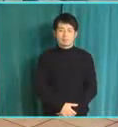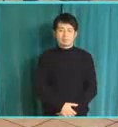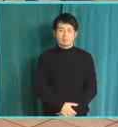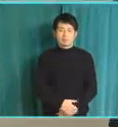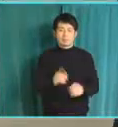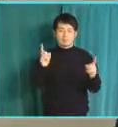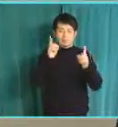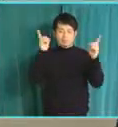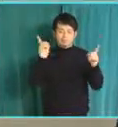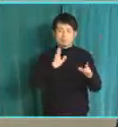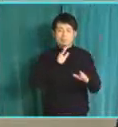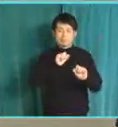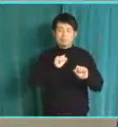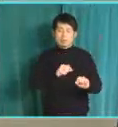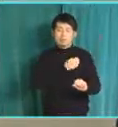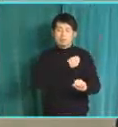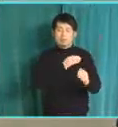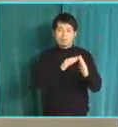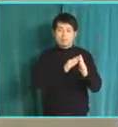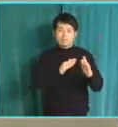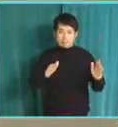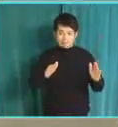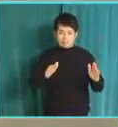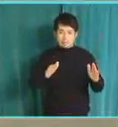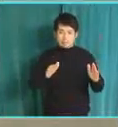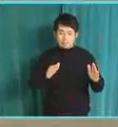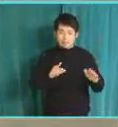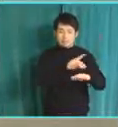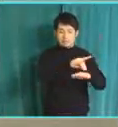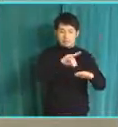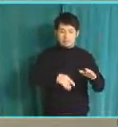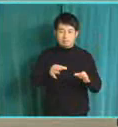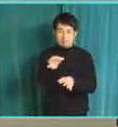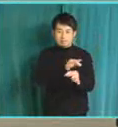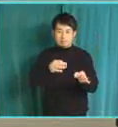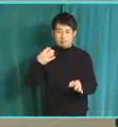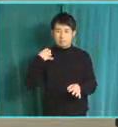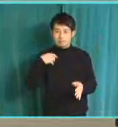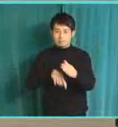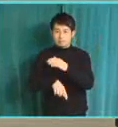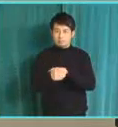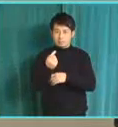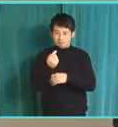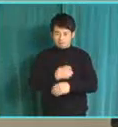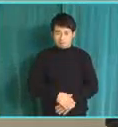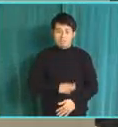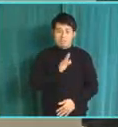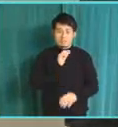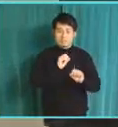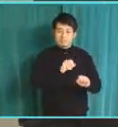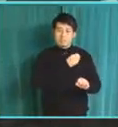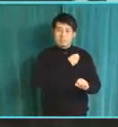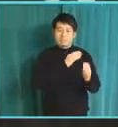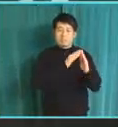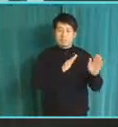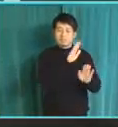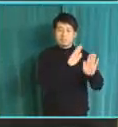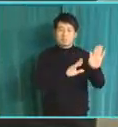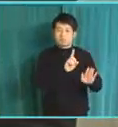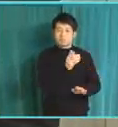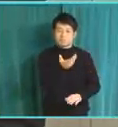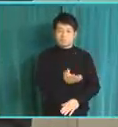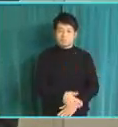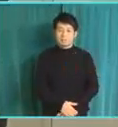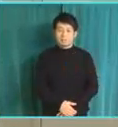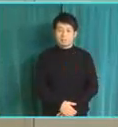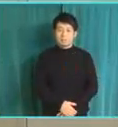ル、はい、実行委員会で企画運営をされているんですよね。はい、実行委員会の様子はどのような感じですか？ はい、実行委員会